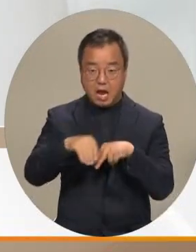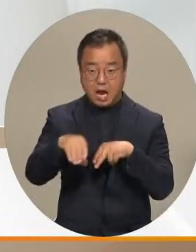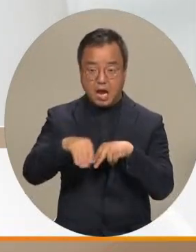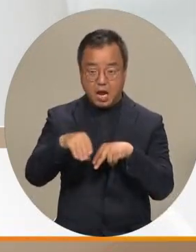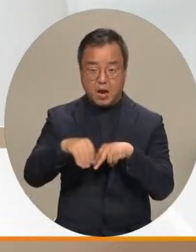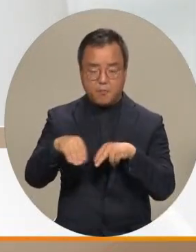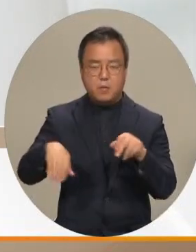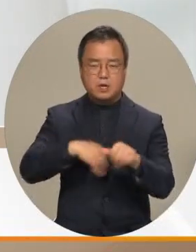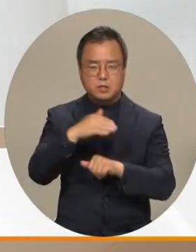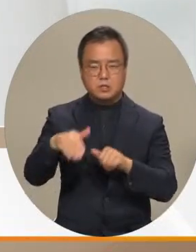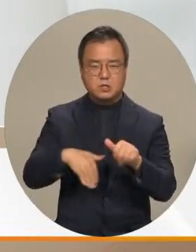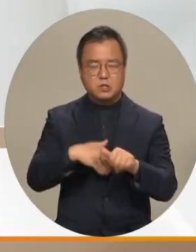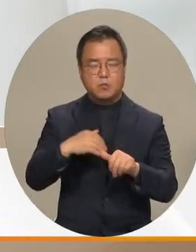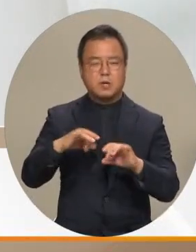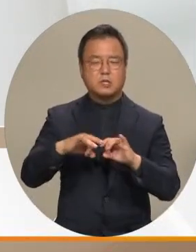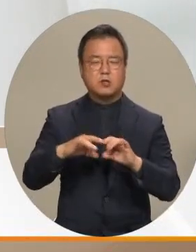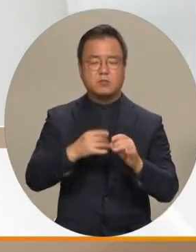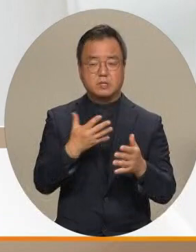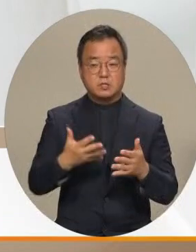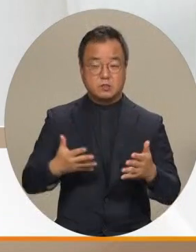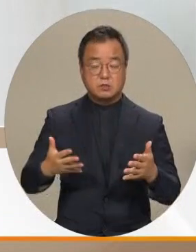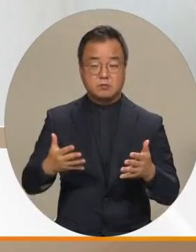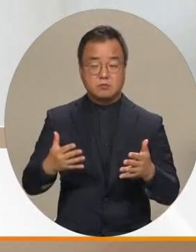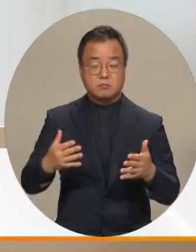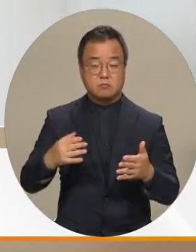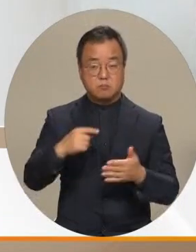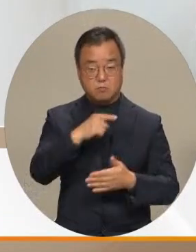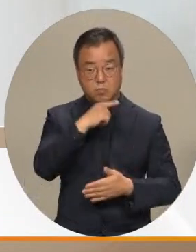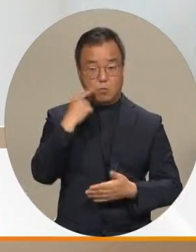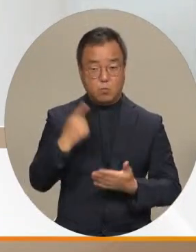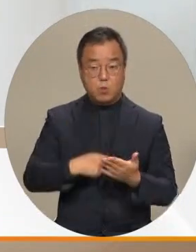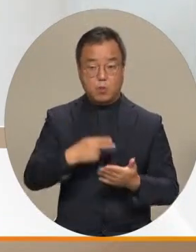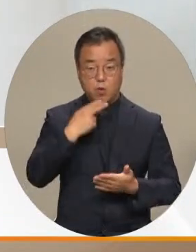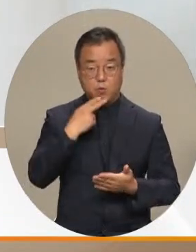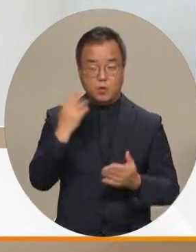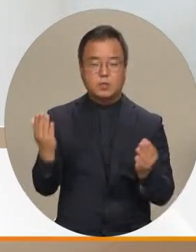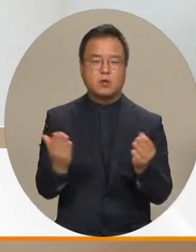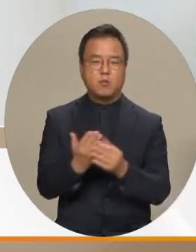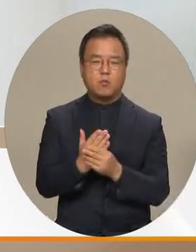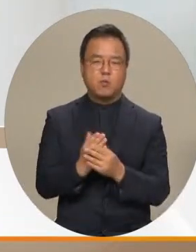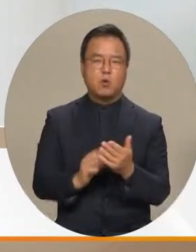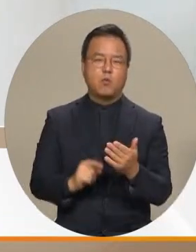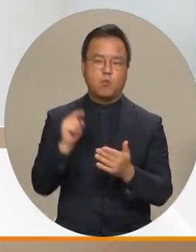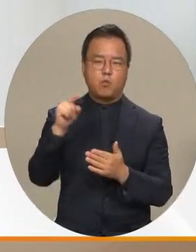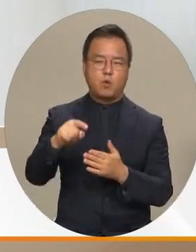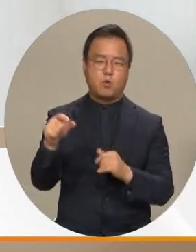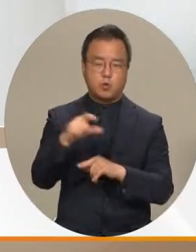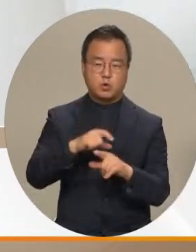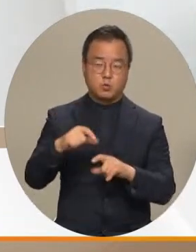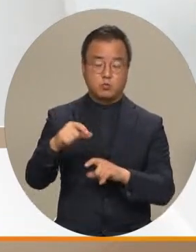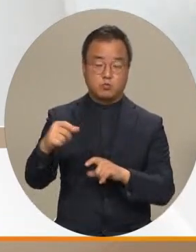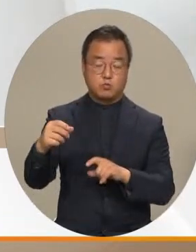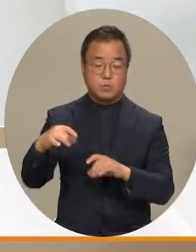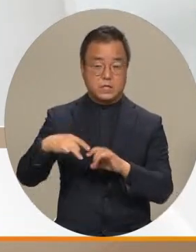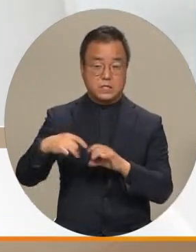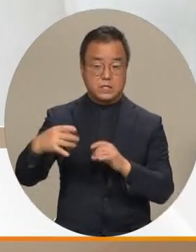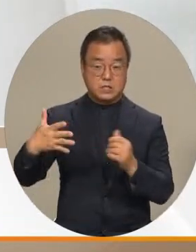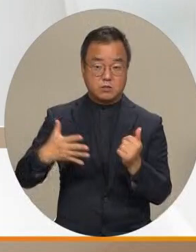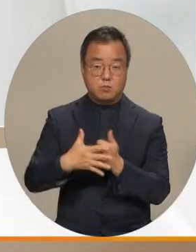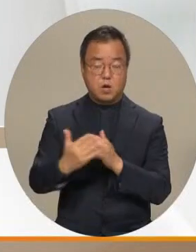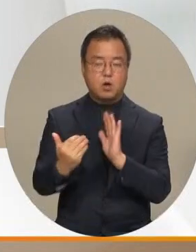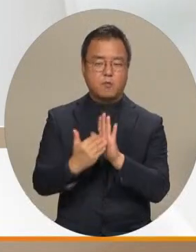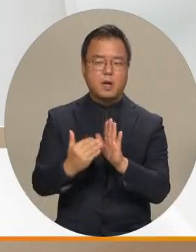유도전류가 손실 없이 형성이 되고 이로 인해서 발생한 자기장이 외부 자기장을 촌스냅으로 침투하지 못하도록 만든다는